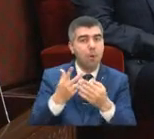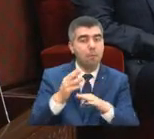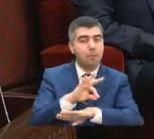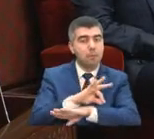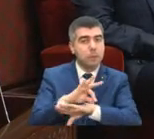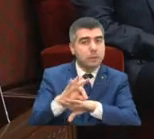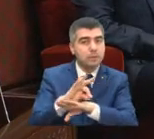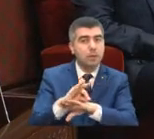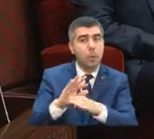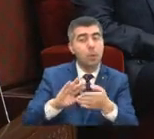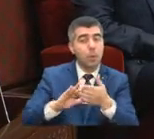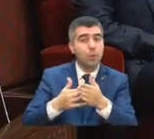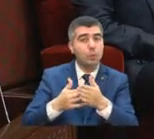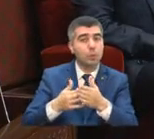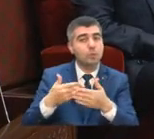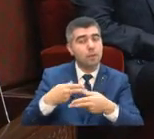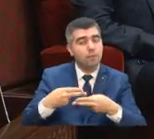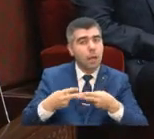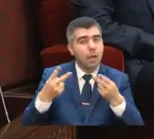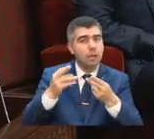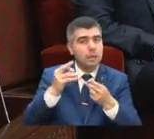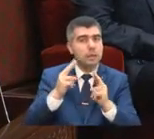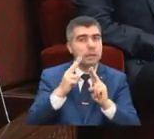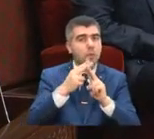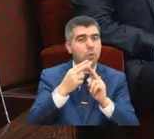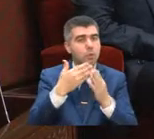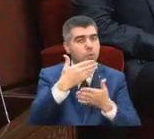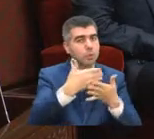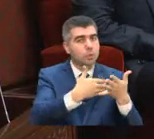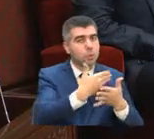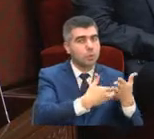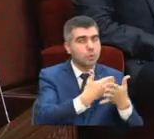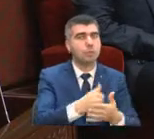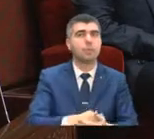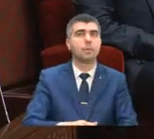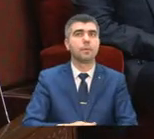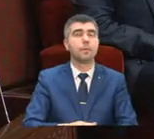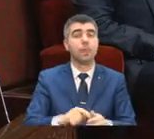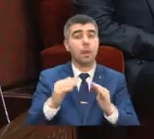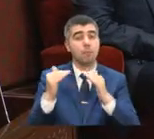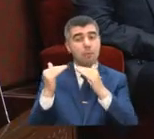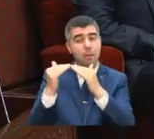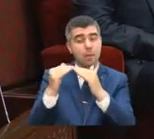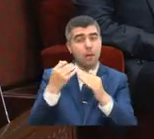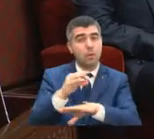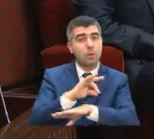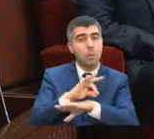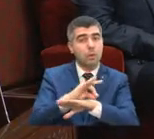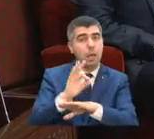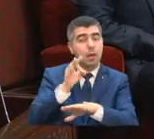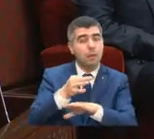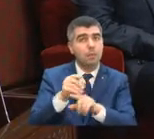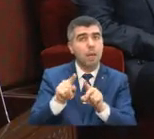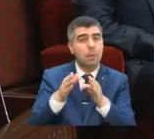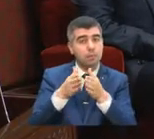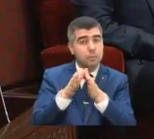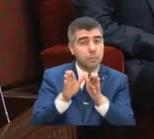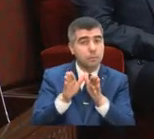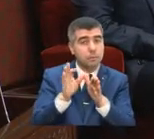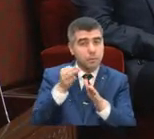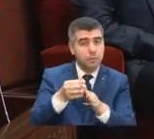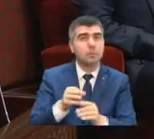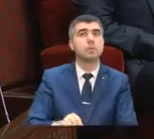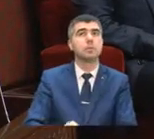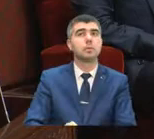القطاع العام وفي القطاعات الإدارية المعينة. إذن المبدأ ديال التلاؤم مع الإدارة ضروري منك تفتح واحد المنصب،